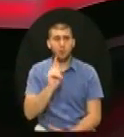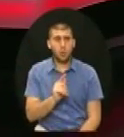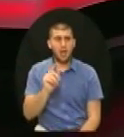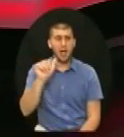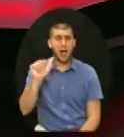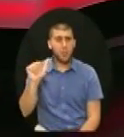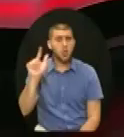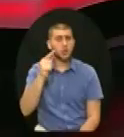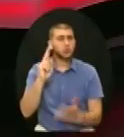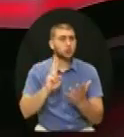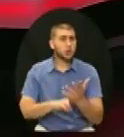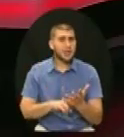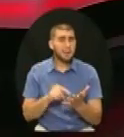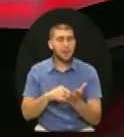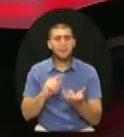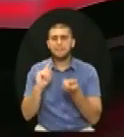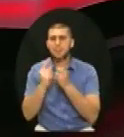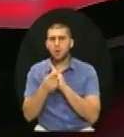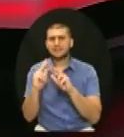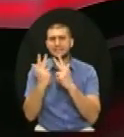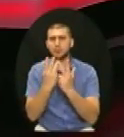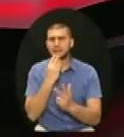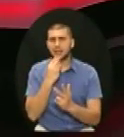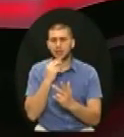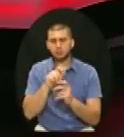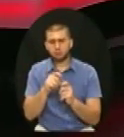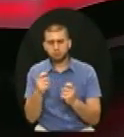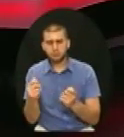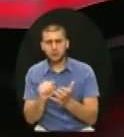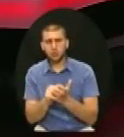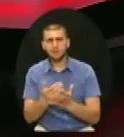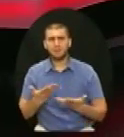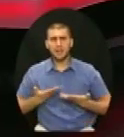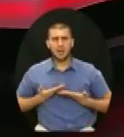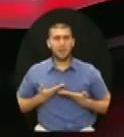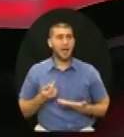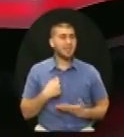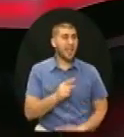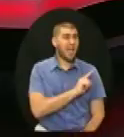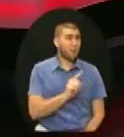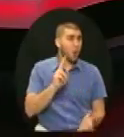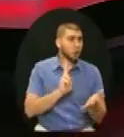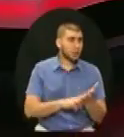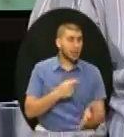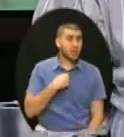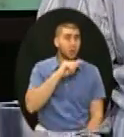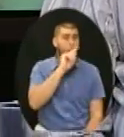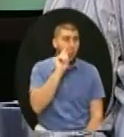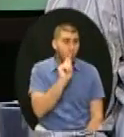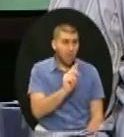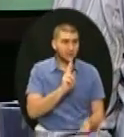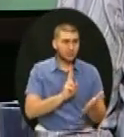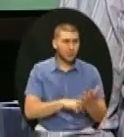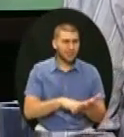אמנון לורד צודק, כי במקום שהציבור הישראלי יפתח עיתון ויקבל... אני אף פעם לא צודק, אני רק אולי צודק. אולי